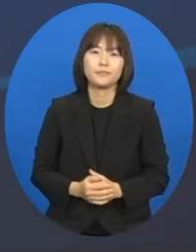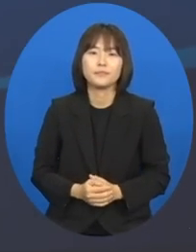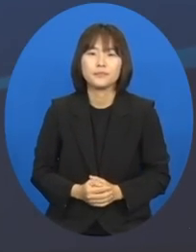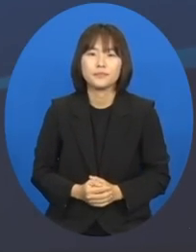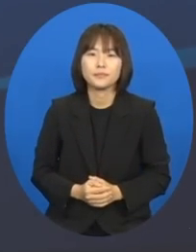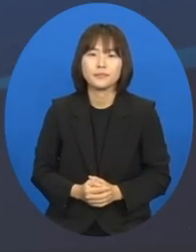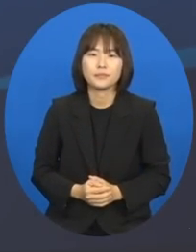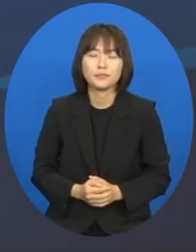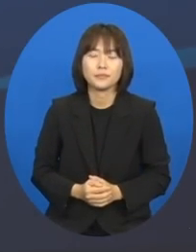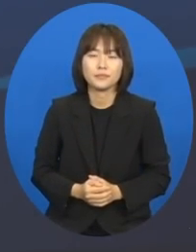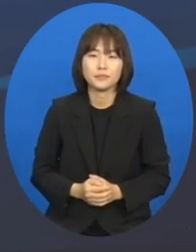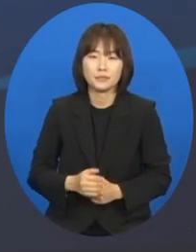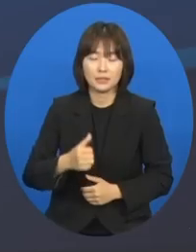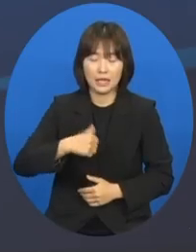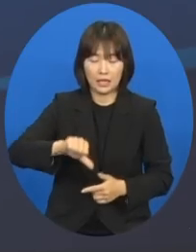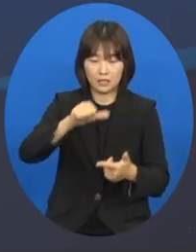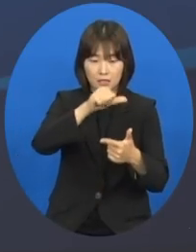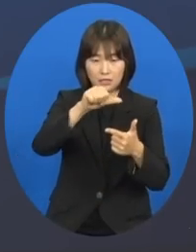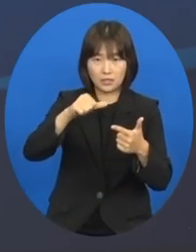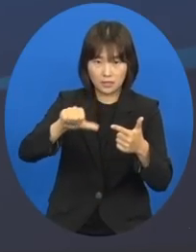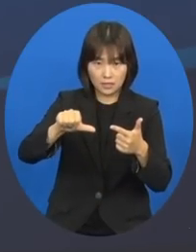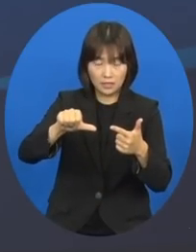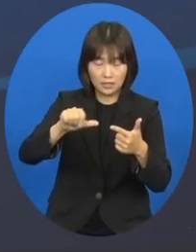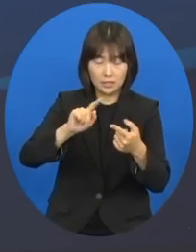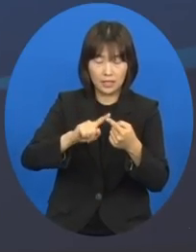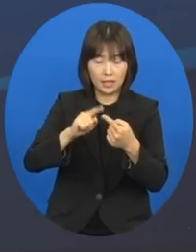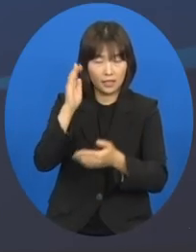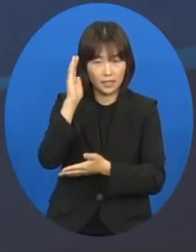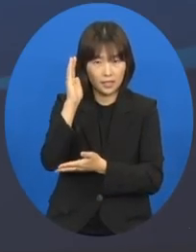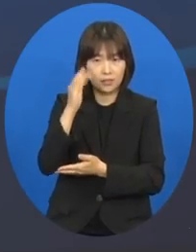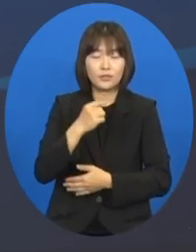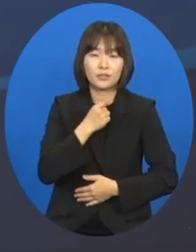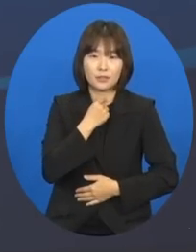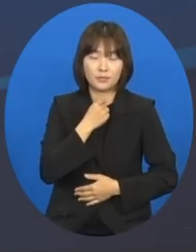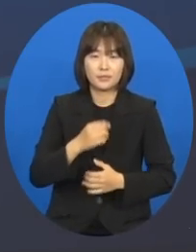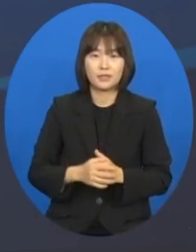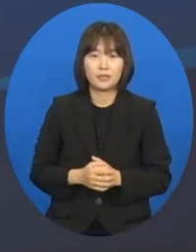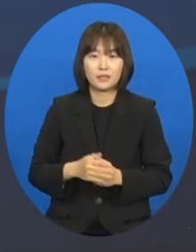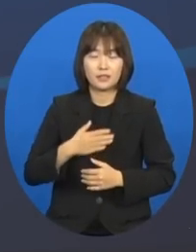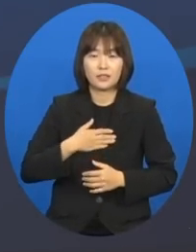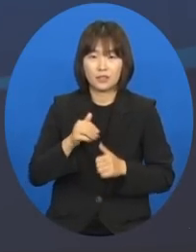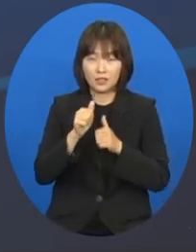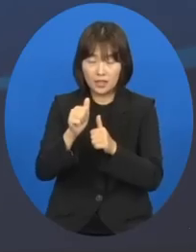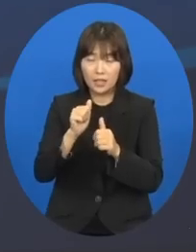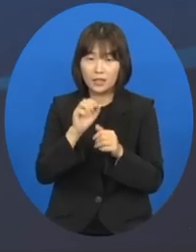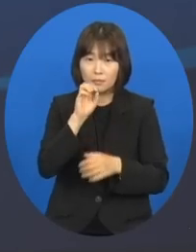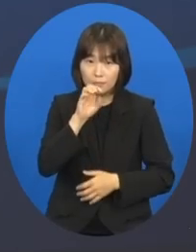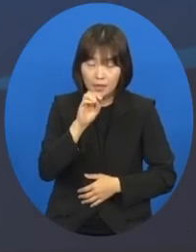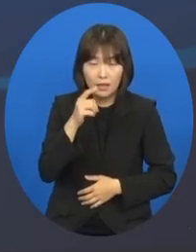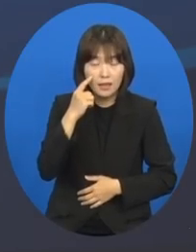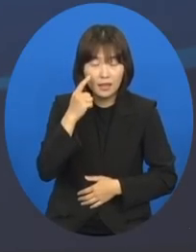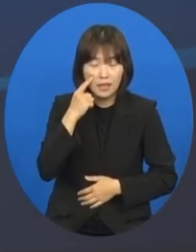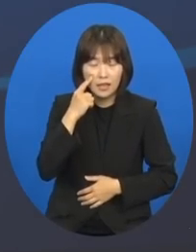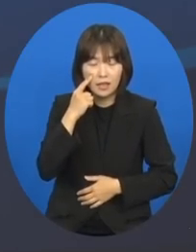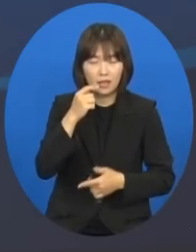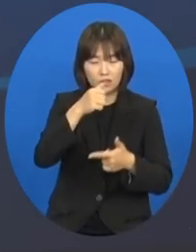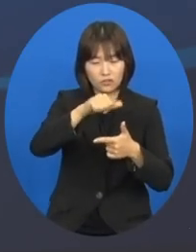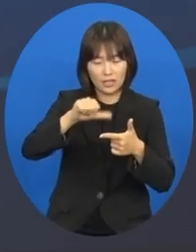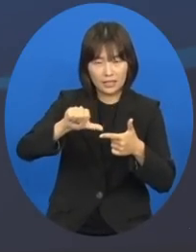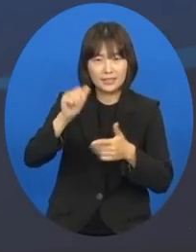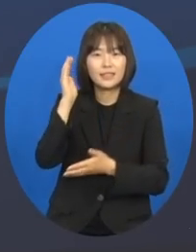두 아들의 이야기를 하고자 합니다 저라면 따라해 보시겠어요 두 아들의 이야기